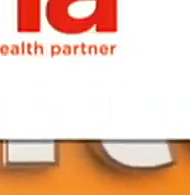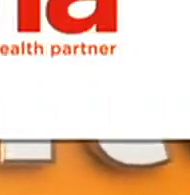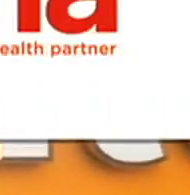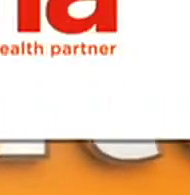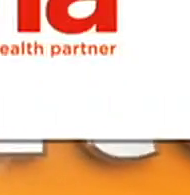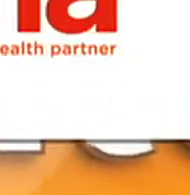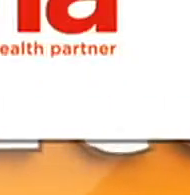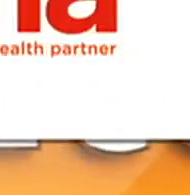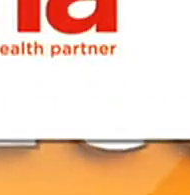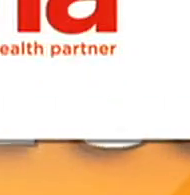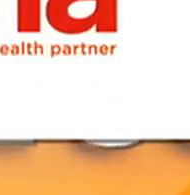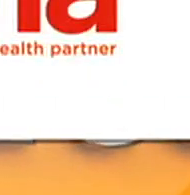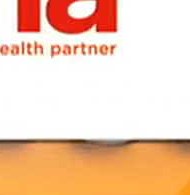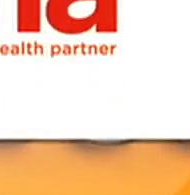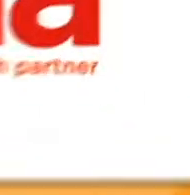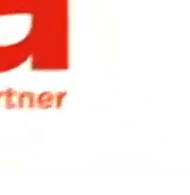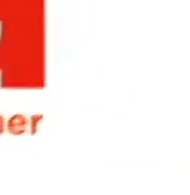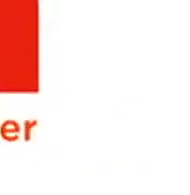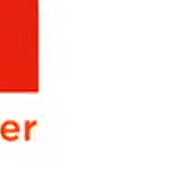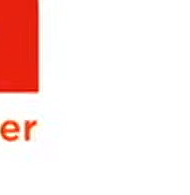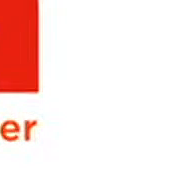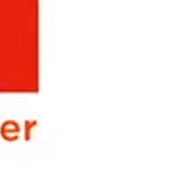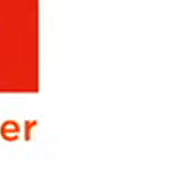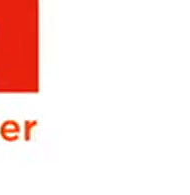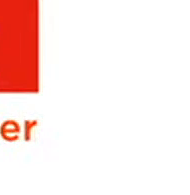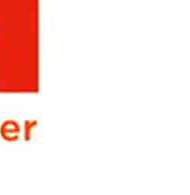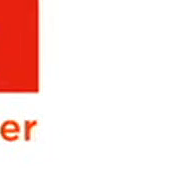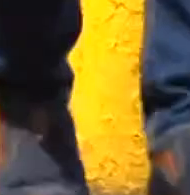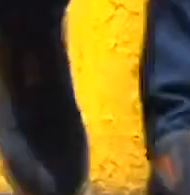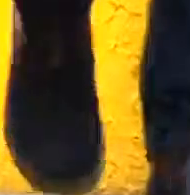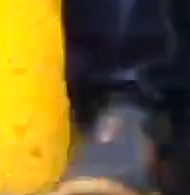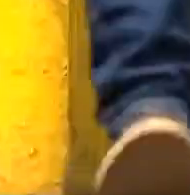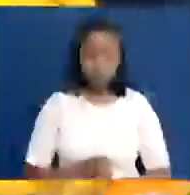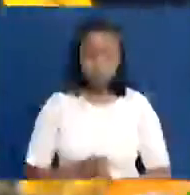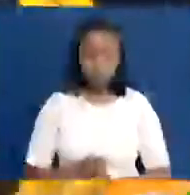Siha na maumbile ikiletwa kwako na Equity Afya.